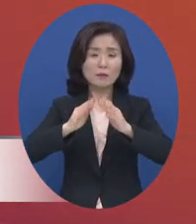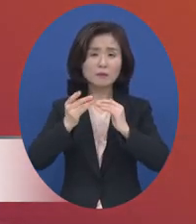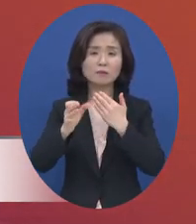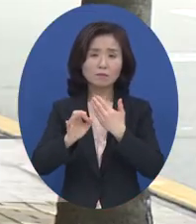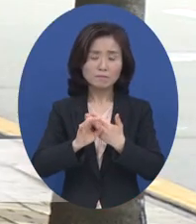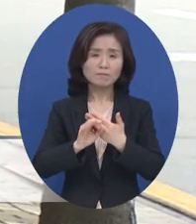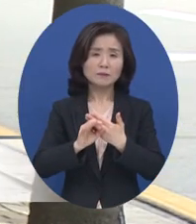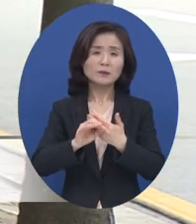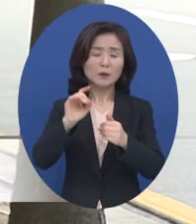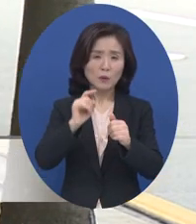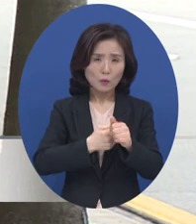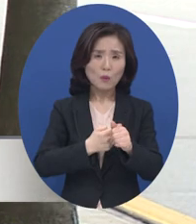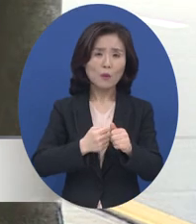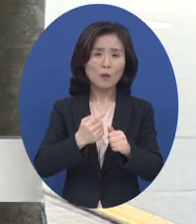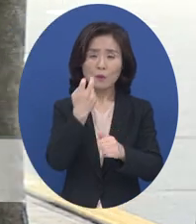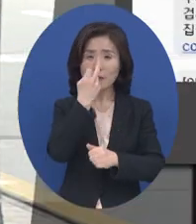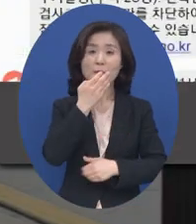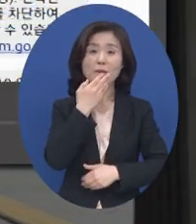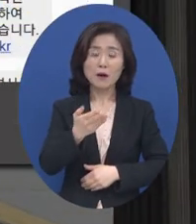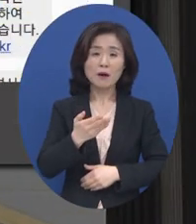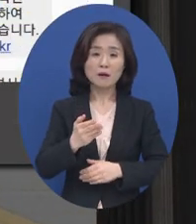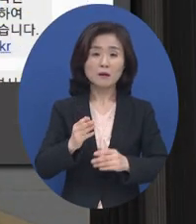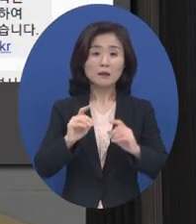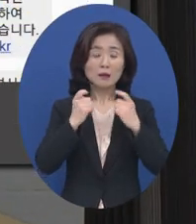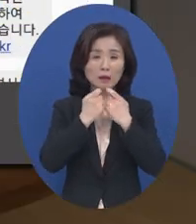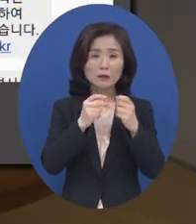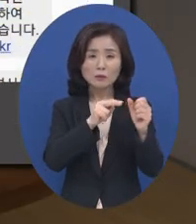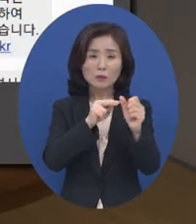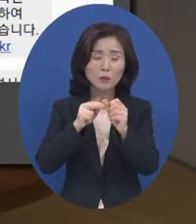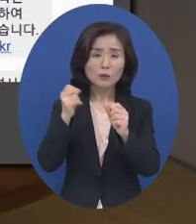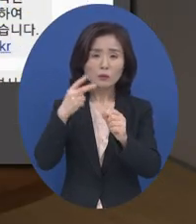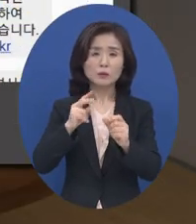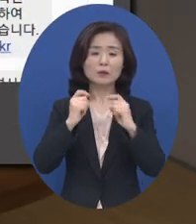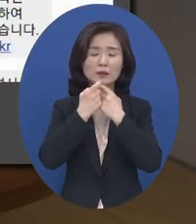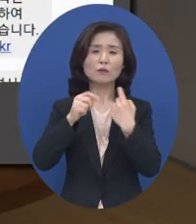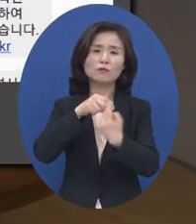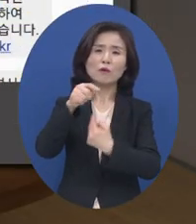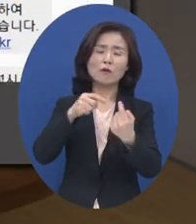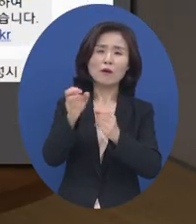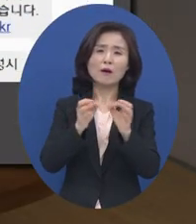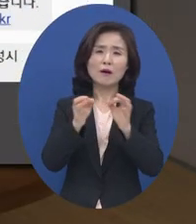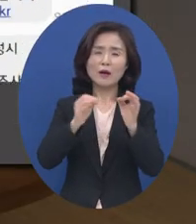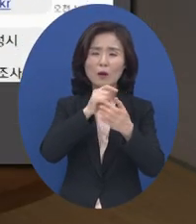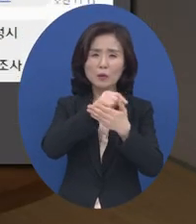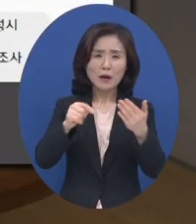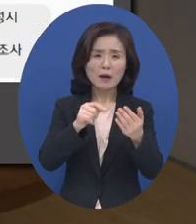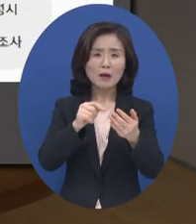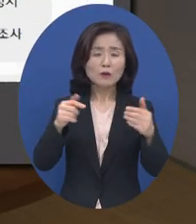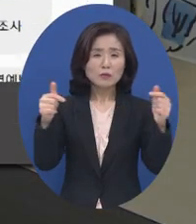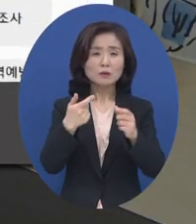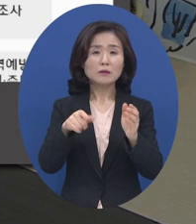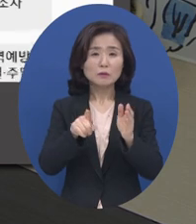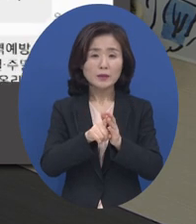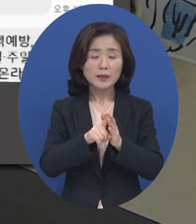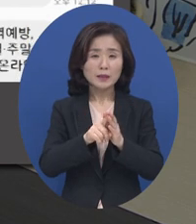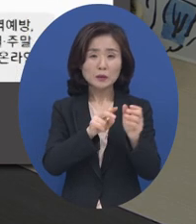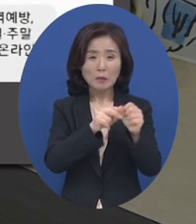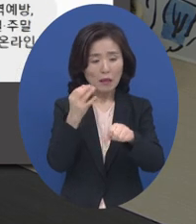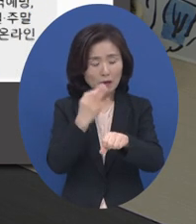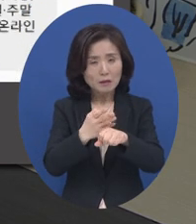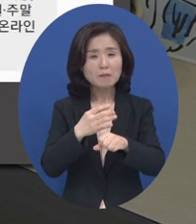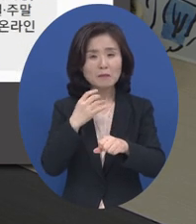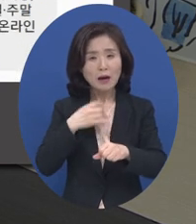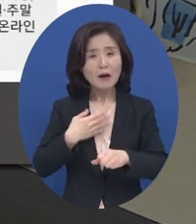있습니다 기존엔 사생활 침해와 소상공인 피해를 줄이기 위해 최소한의 확인자 정보만 문자로 제공되던 상황